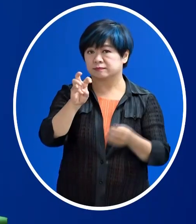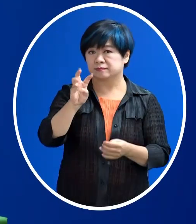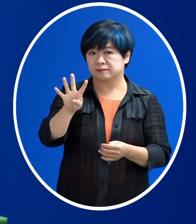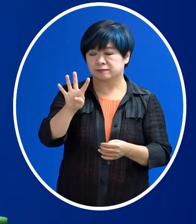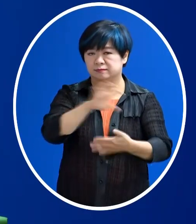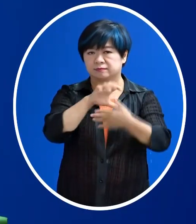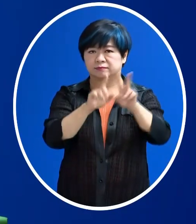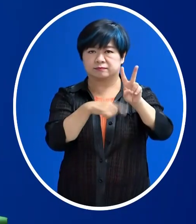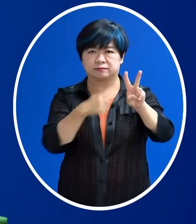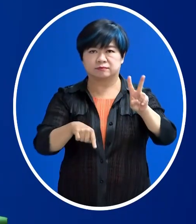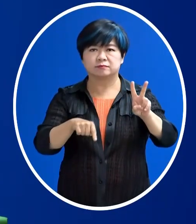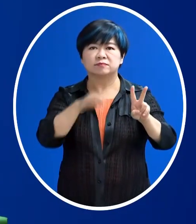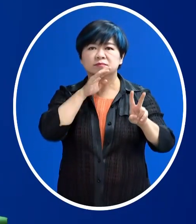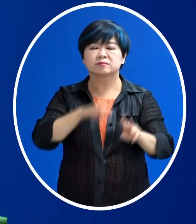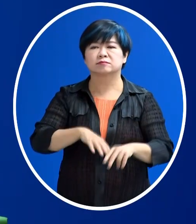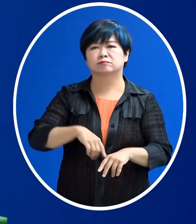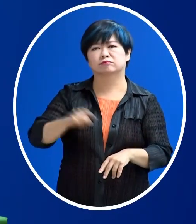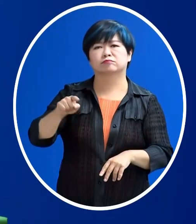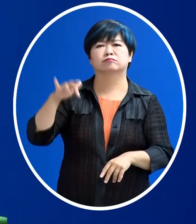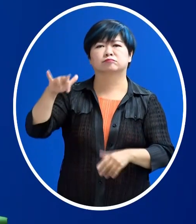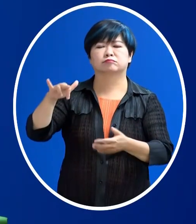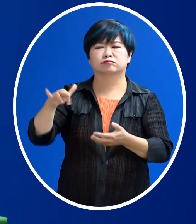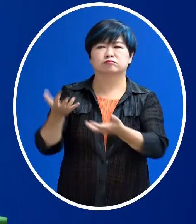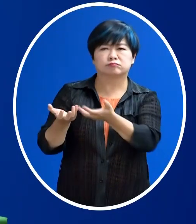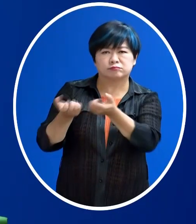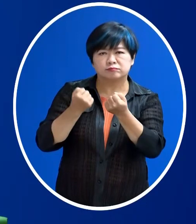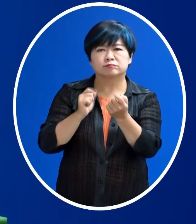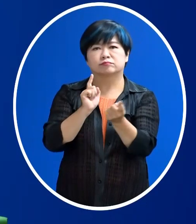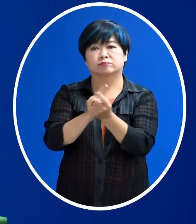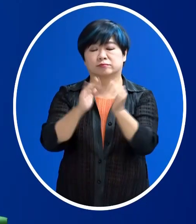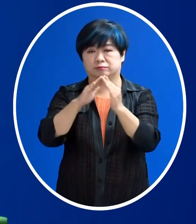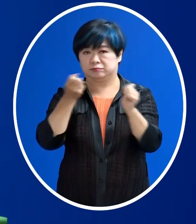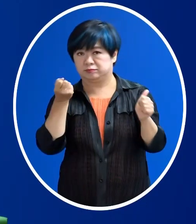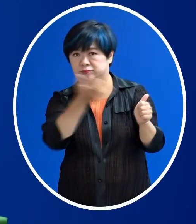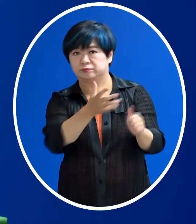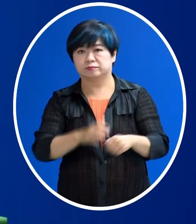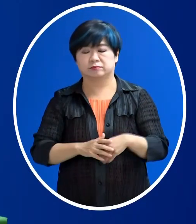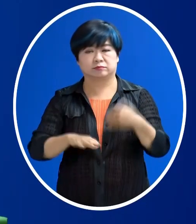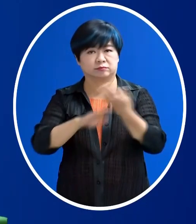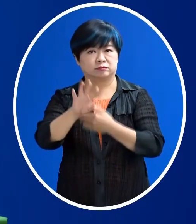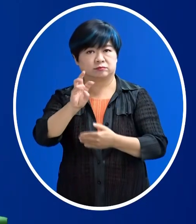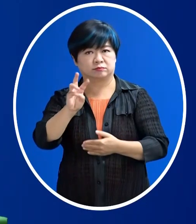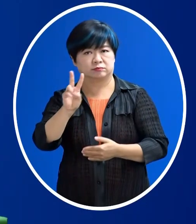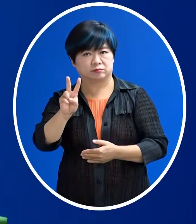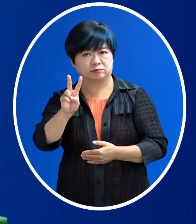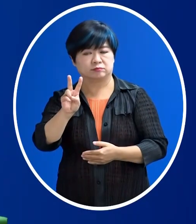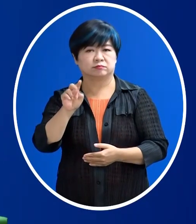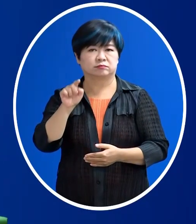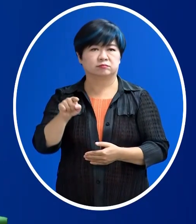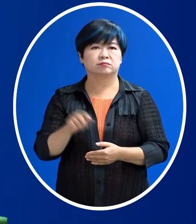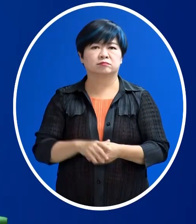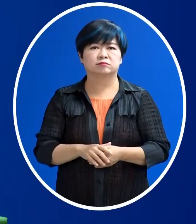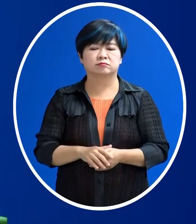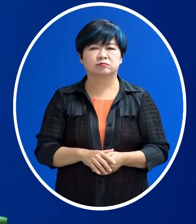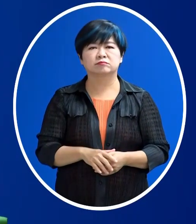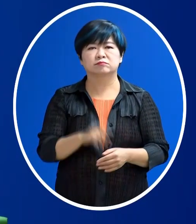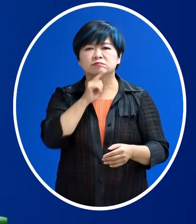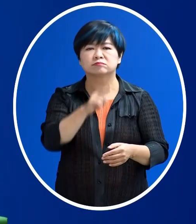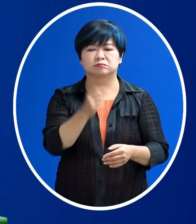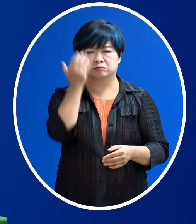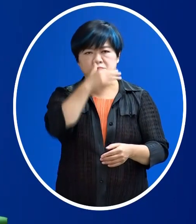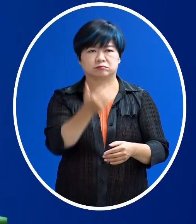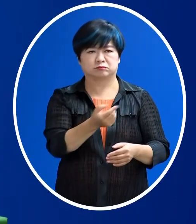2例是跟接机有关的家庭群聚之外，其他32例都是目前初步疫调看起来都是属于散发个案哦。